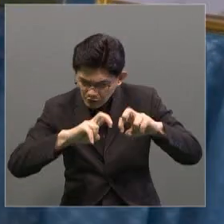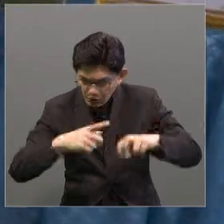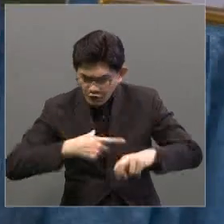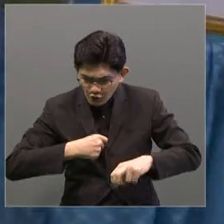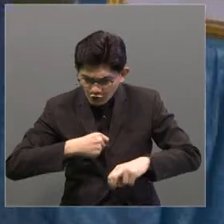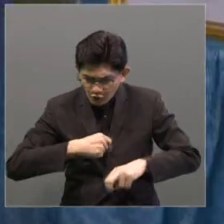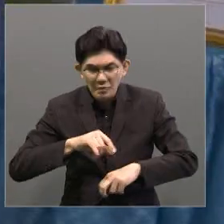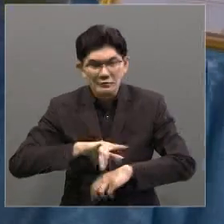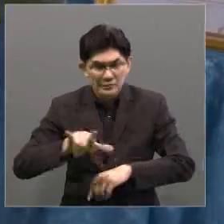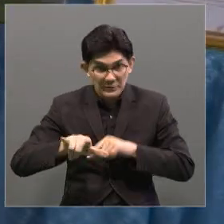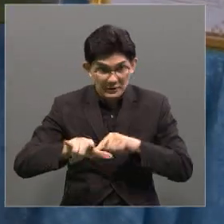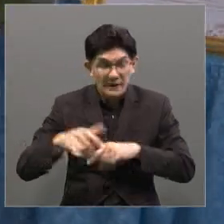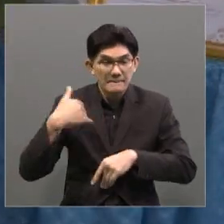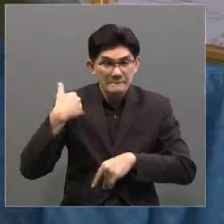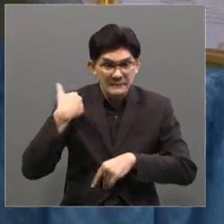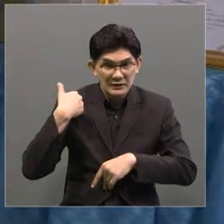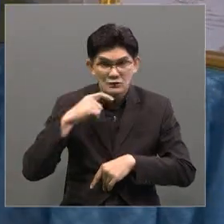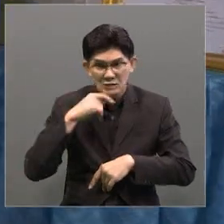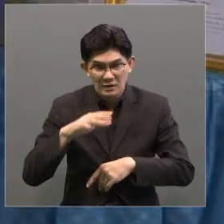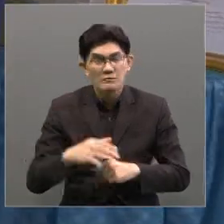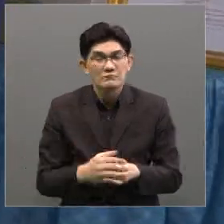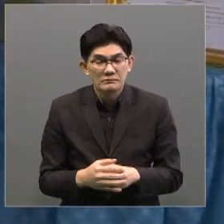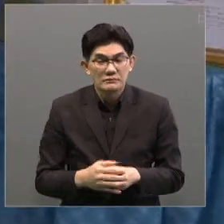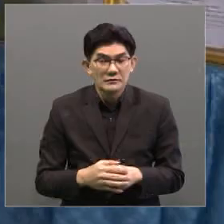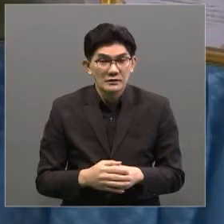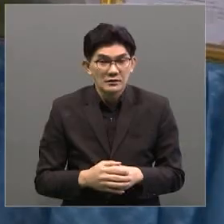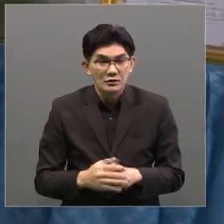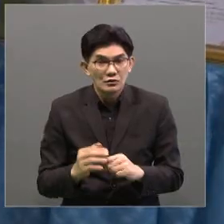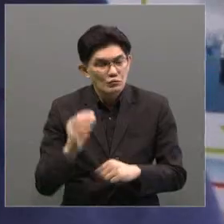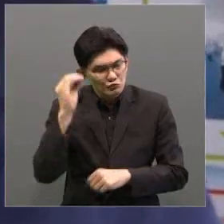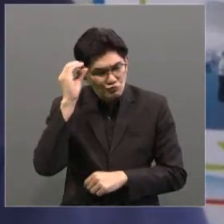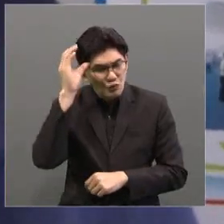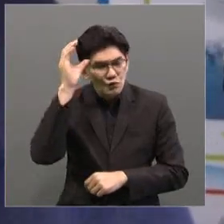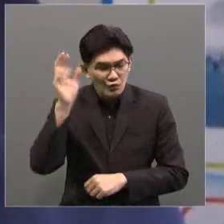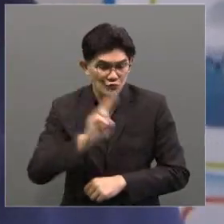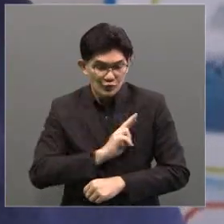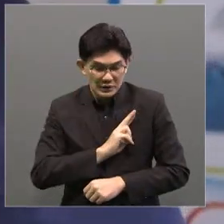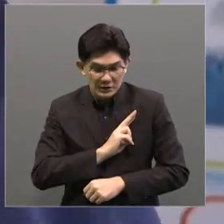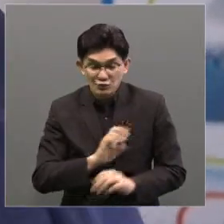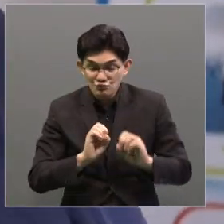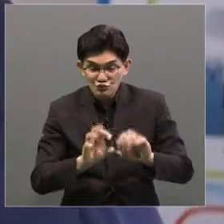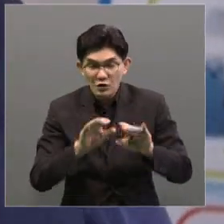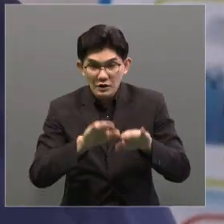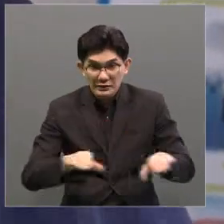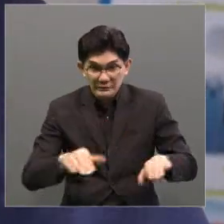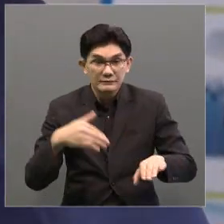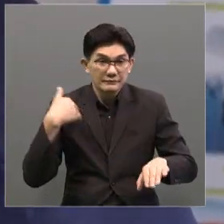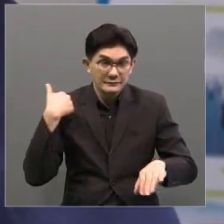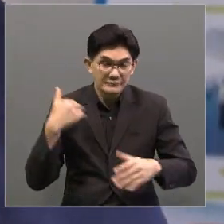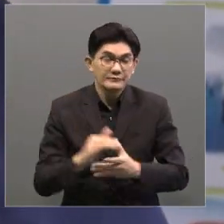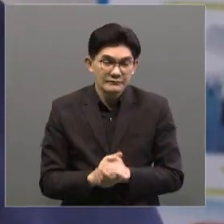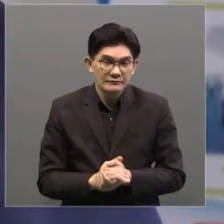บินพลังยางกับเครื่องบินบังคับ4ช่องสัญญาณอยู่แล้วจึงนำความรู้ที่มีในด้านต่างๆมาใช้สอนน้องๆกลุ่มนักบินน้อยภู